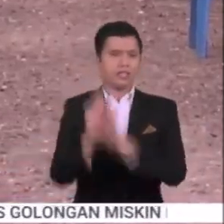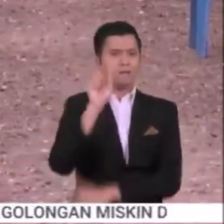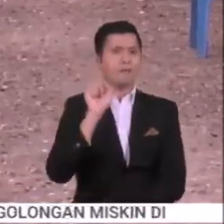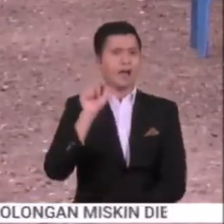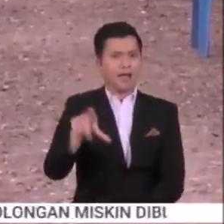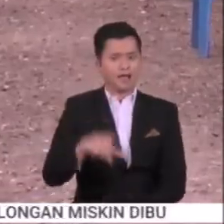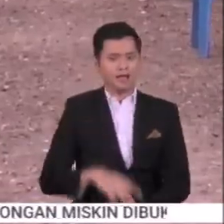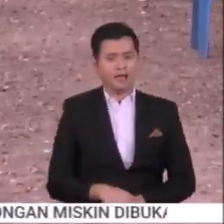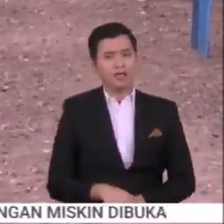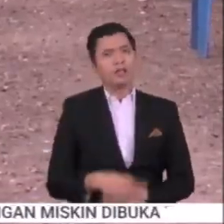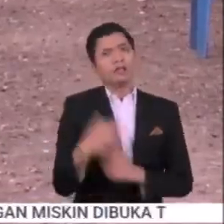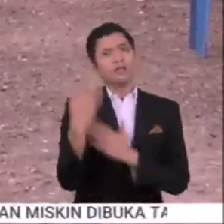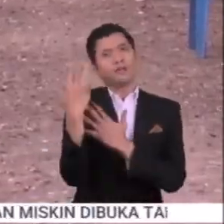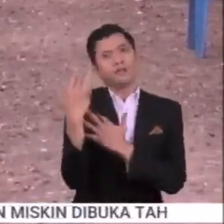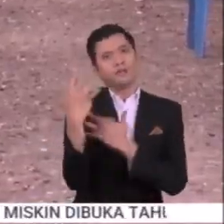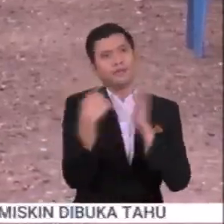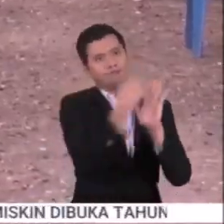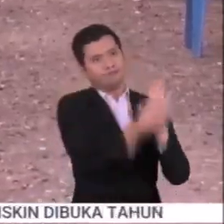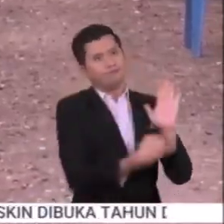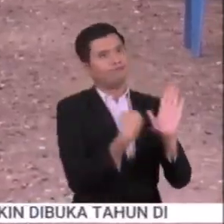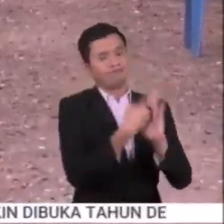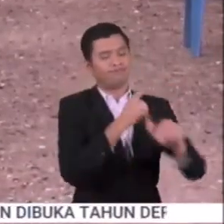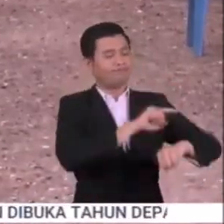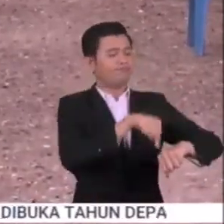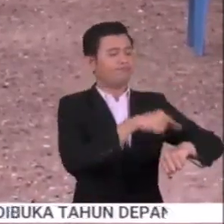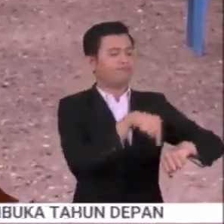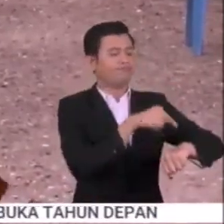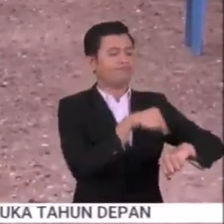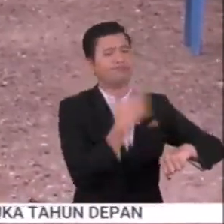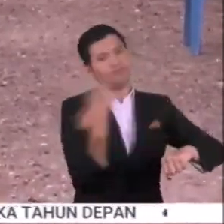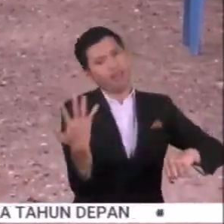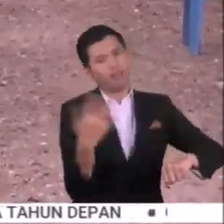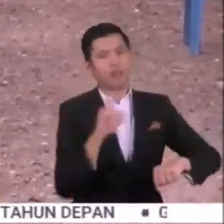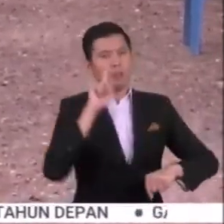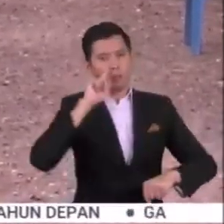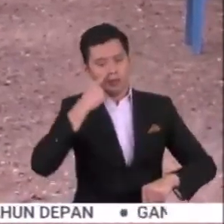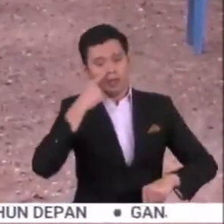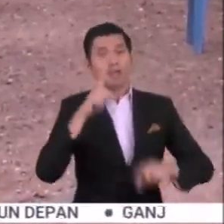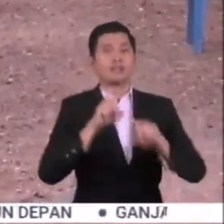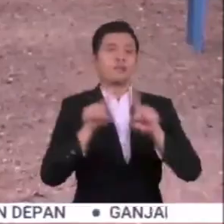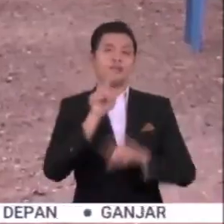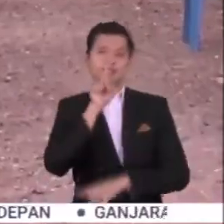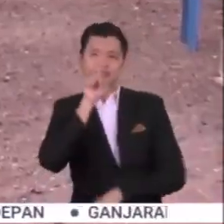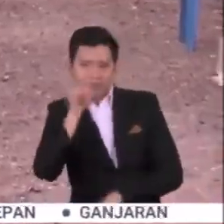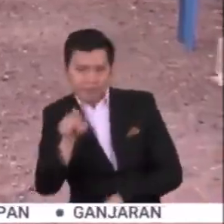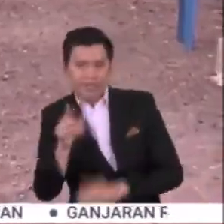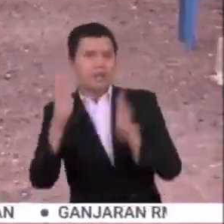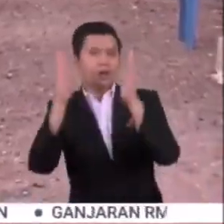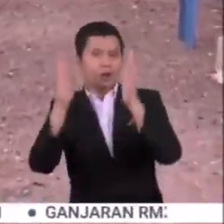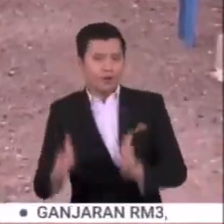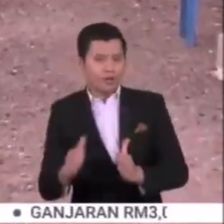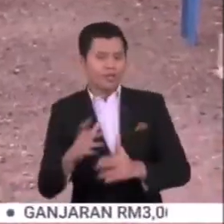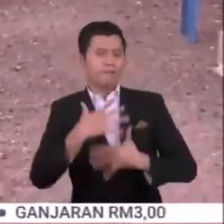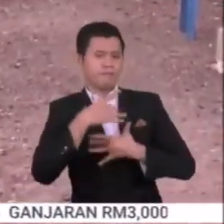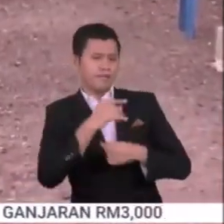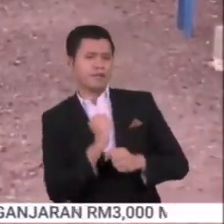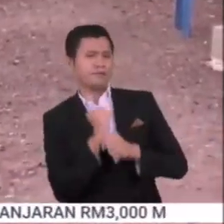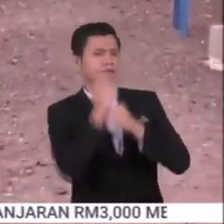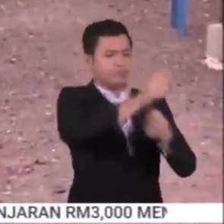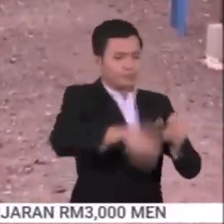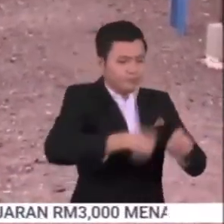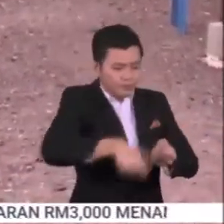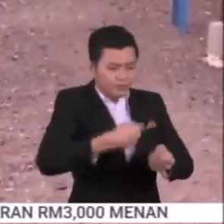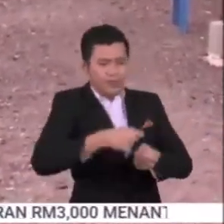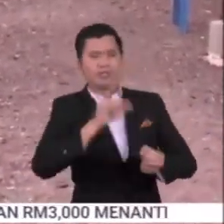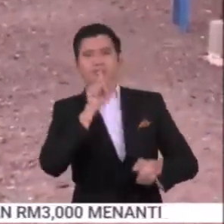selain perlu menunggu berjam-jam untuk memastikan ikan memakan umpan. Tapi sebenarnya bagi golongan kaki pancing ini, aktiviti ini